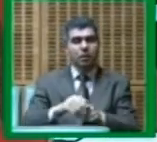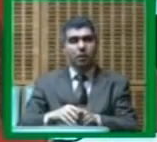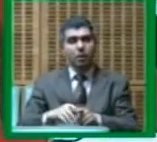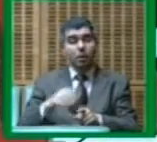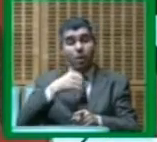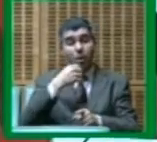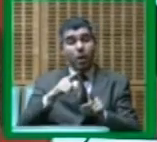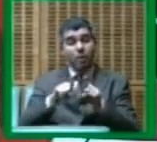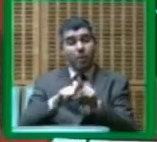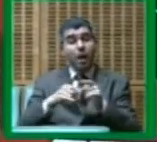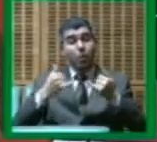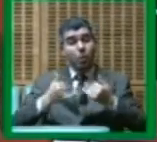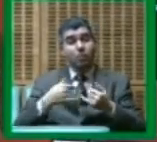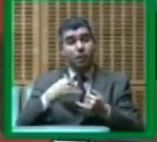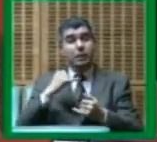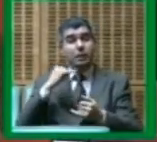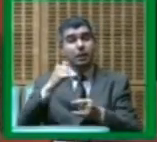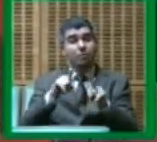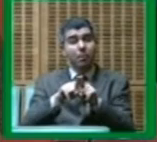لكم ونخبركم بانه